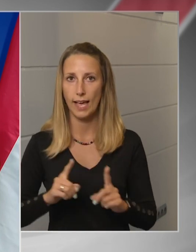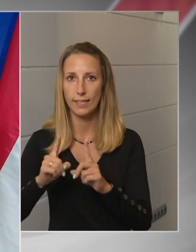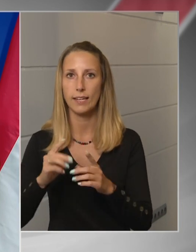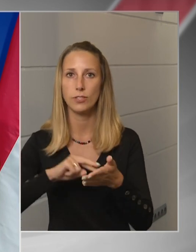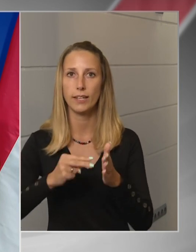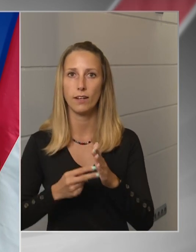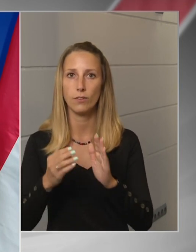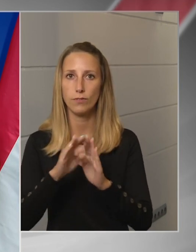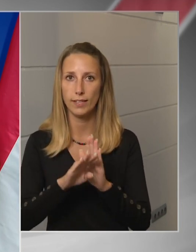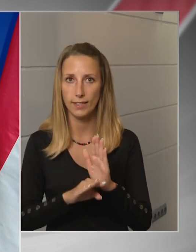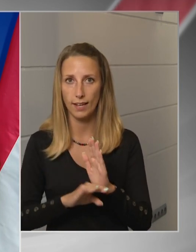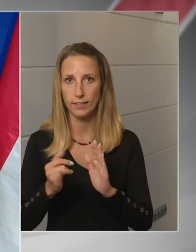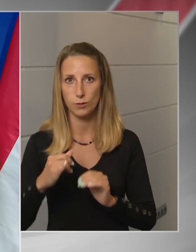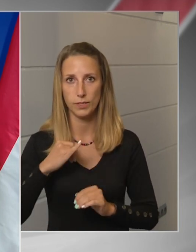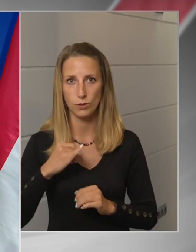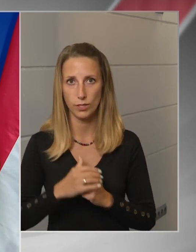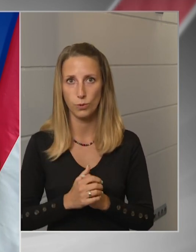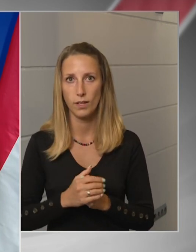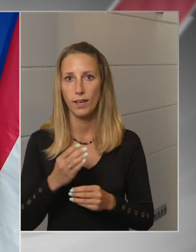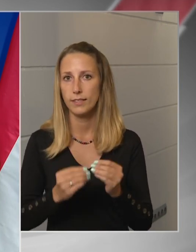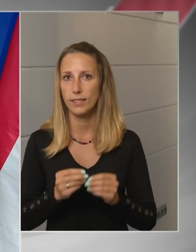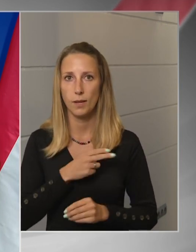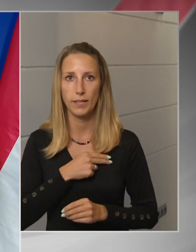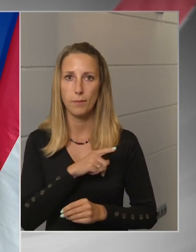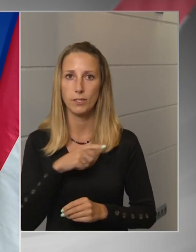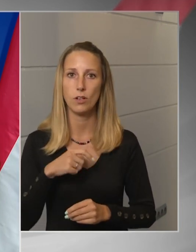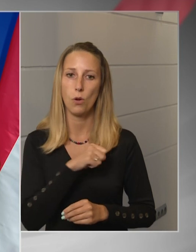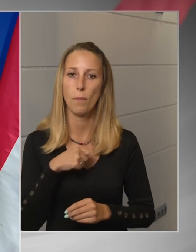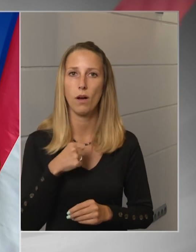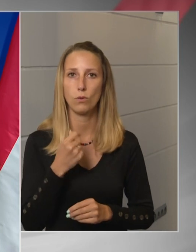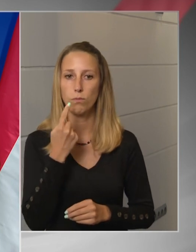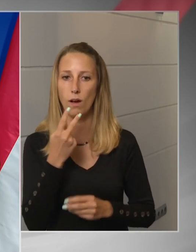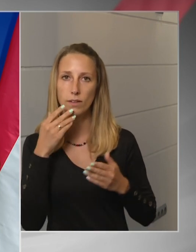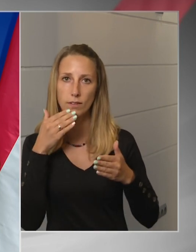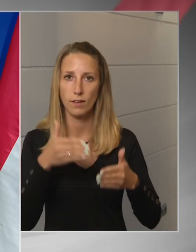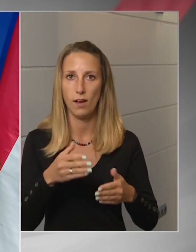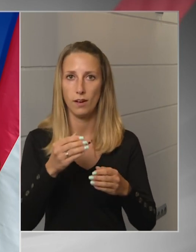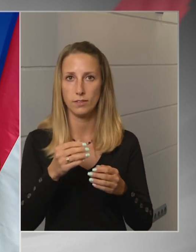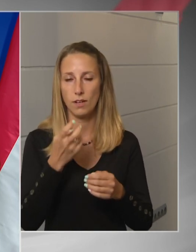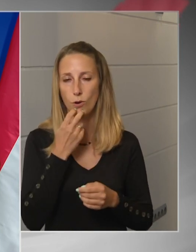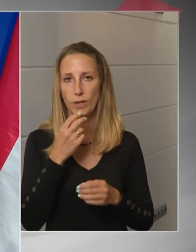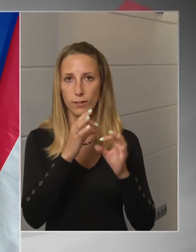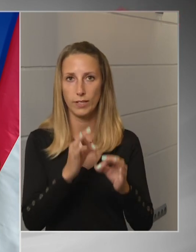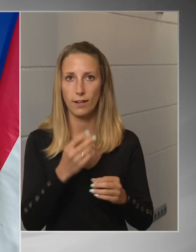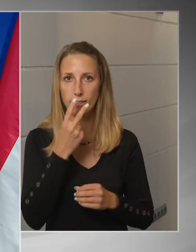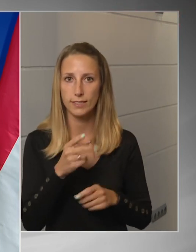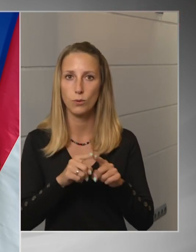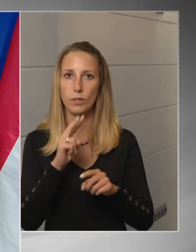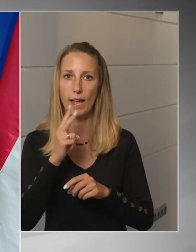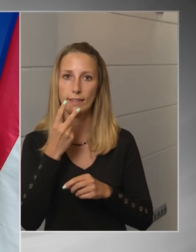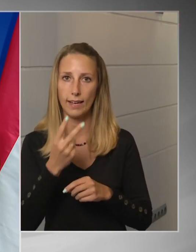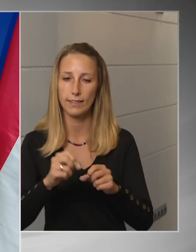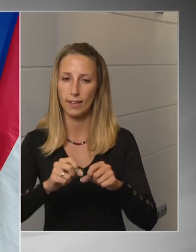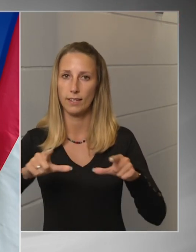technikai feltételeit is biztosítjuk. Ezért nem érdemes csak önmagukban az akkumulátorgyárakat nézni, hanem azokat úgy kell tekinteni, mint